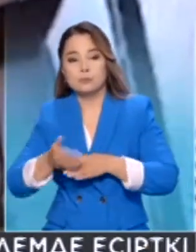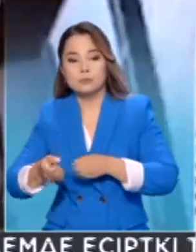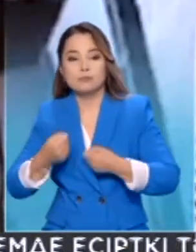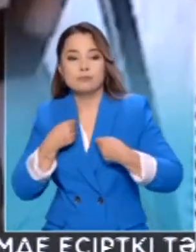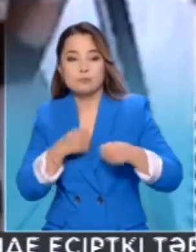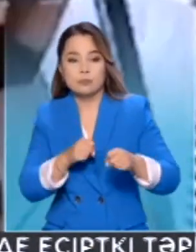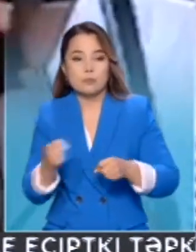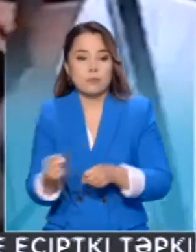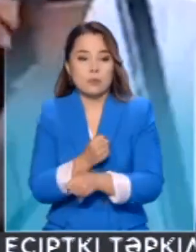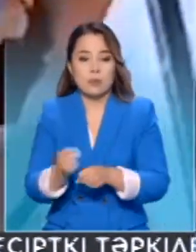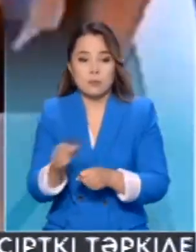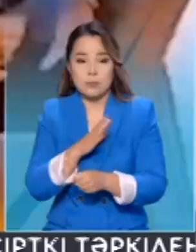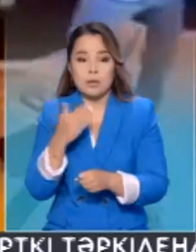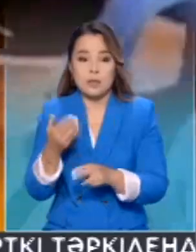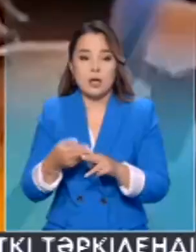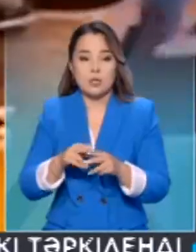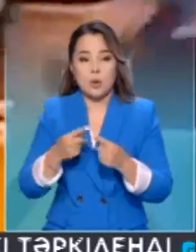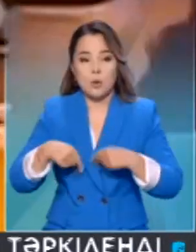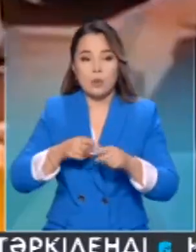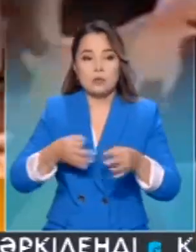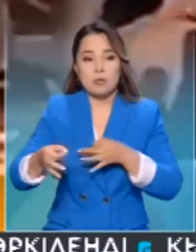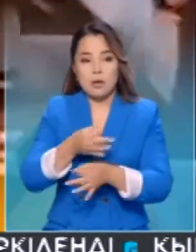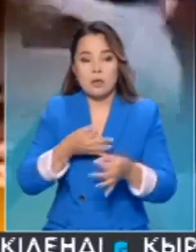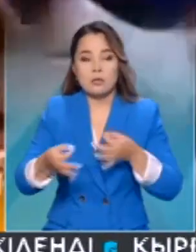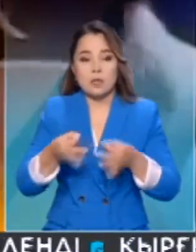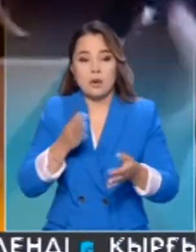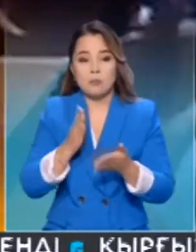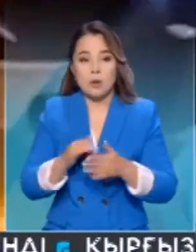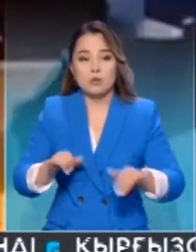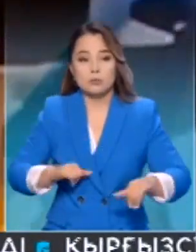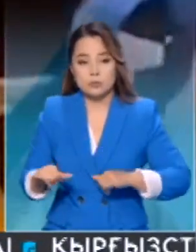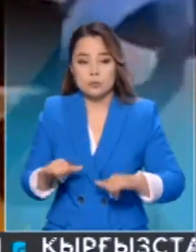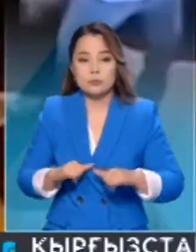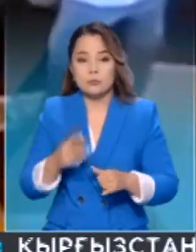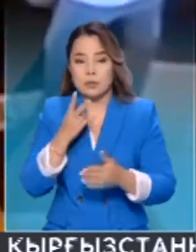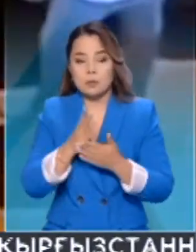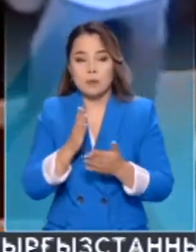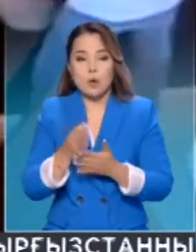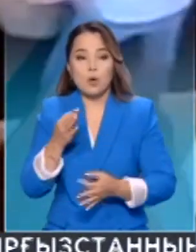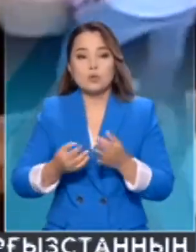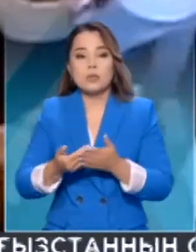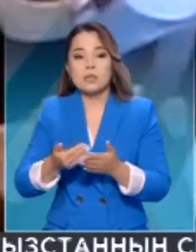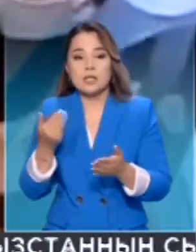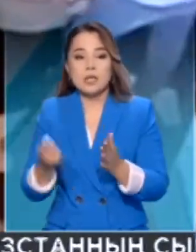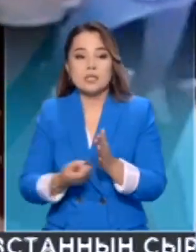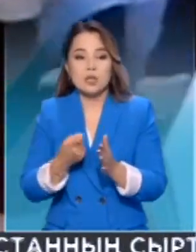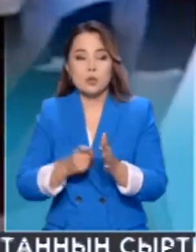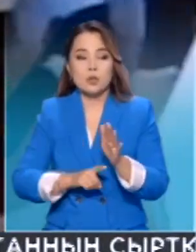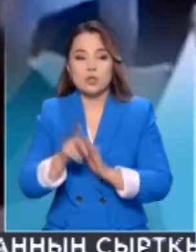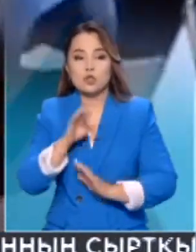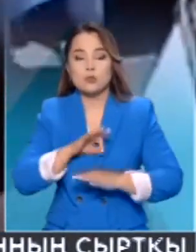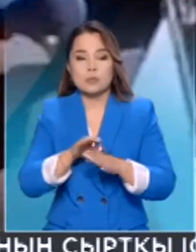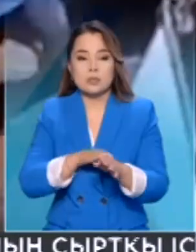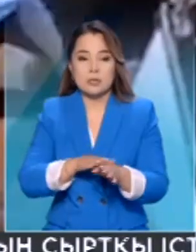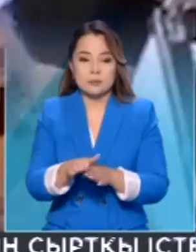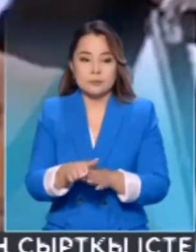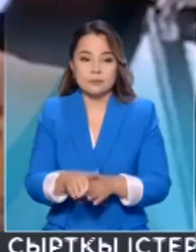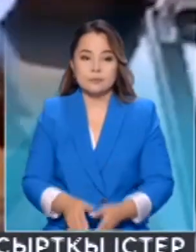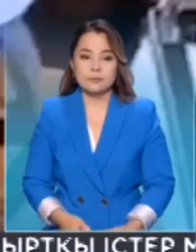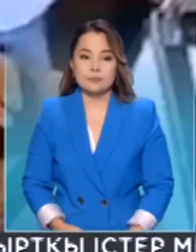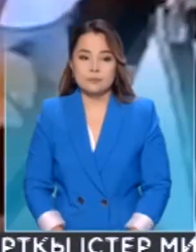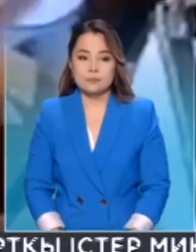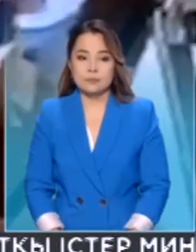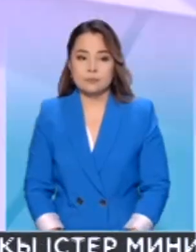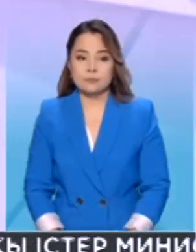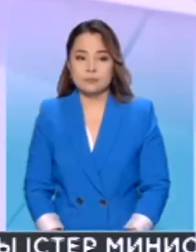ала жүгірген. Бұл жайт қоғамда қызу талқыға түсті. Қазір бұзақылық бойынша сотқа дейінгі тергеу амалдары жүргізіліп жатыр.